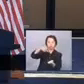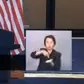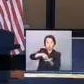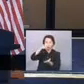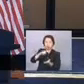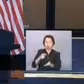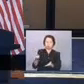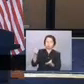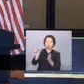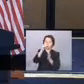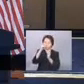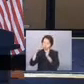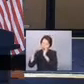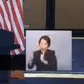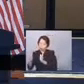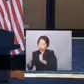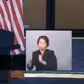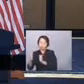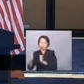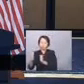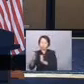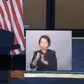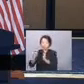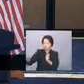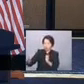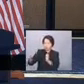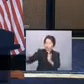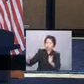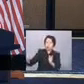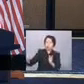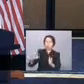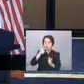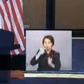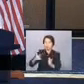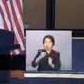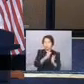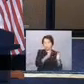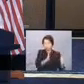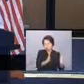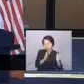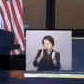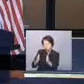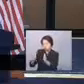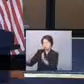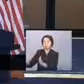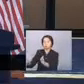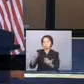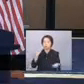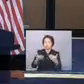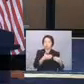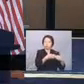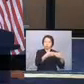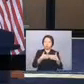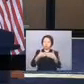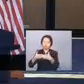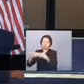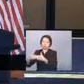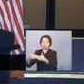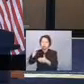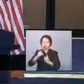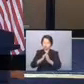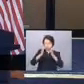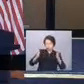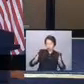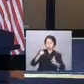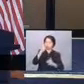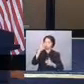bagi satu tempoh masa yang agak lebih lama. Ianya mungkin berlarutan untuk